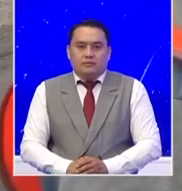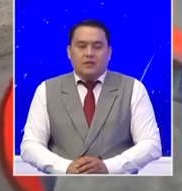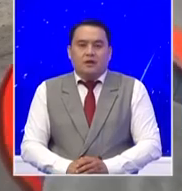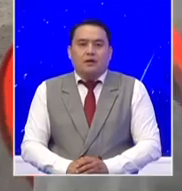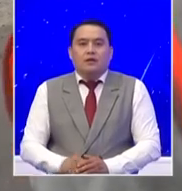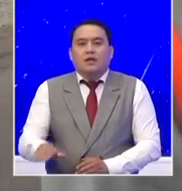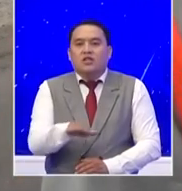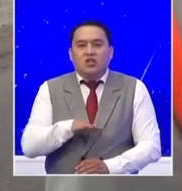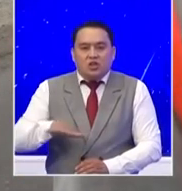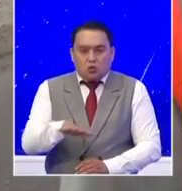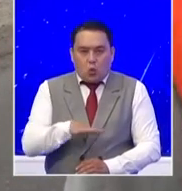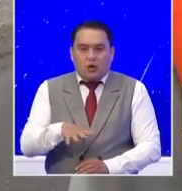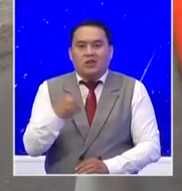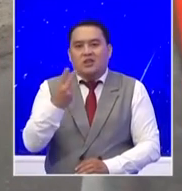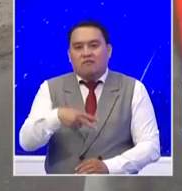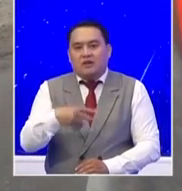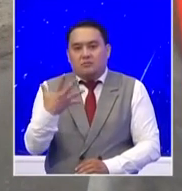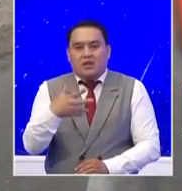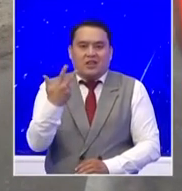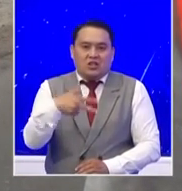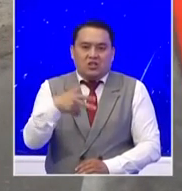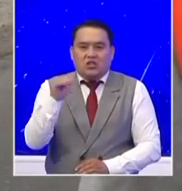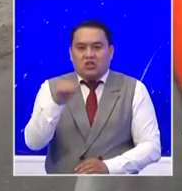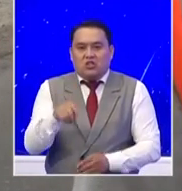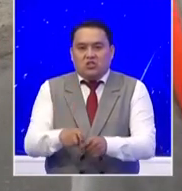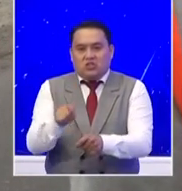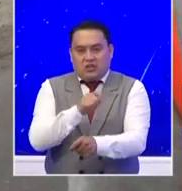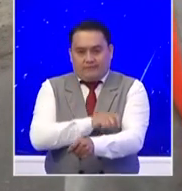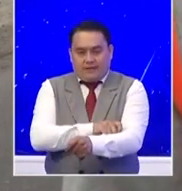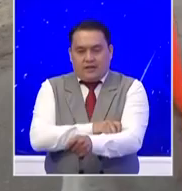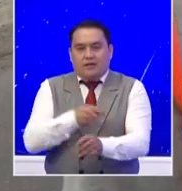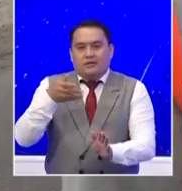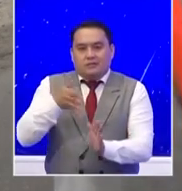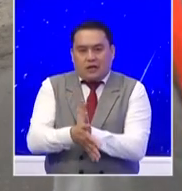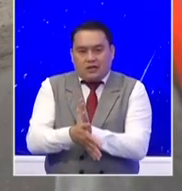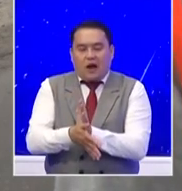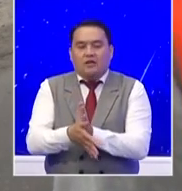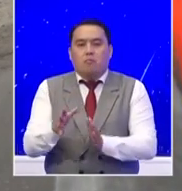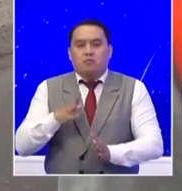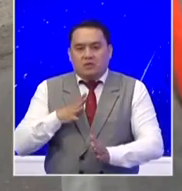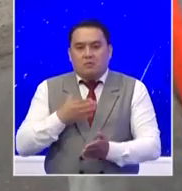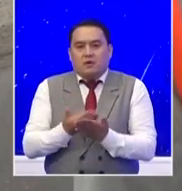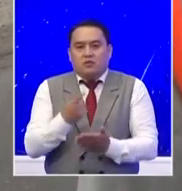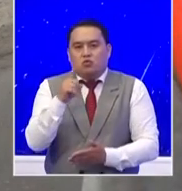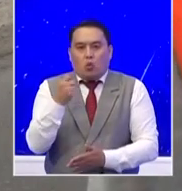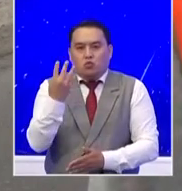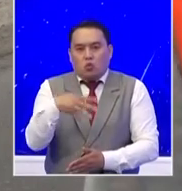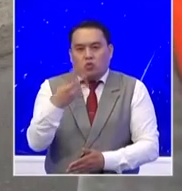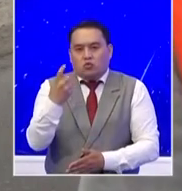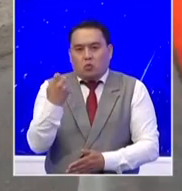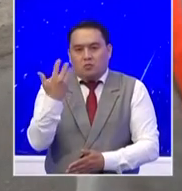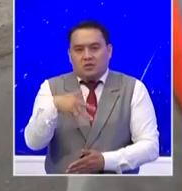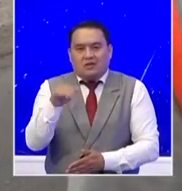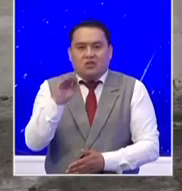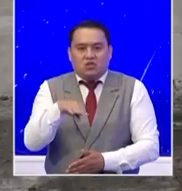Данная территория составляет порядка 25-30 тысяч квадратных метров. Затраты на этот участок составляют 140-150